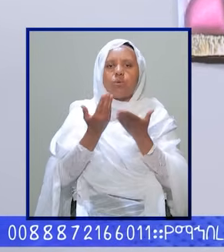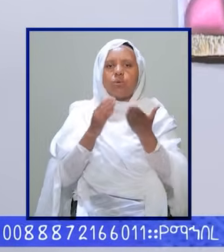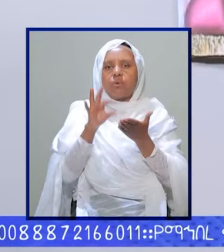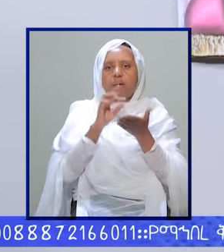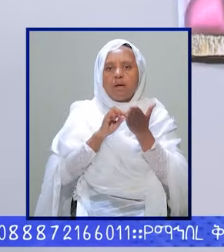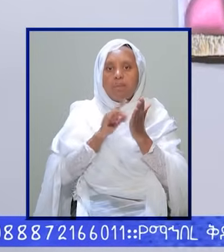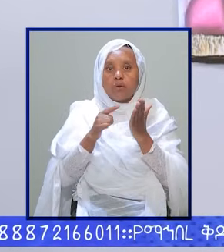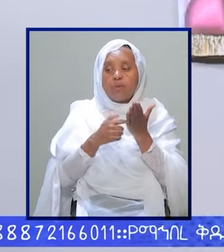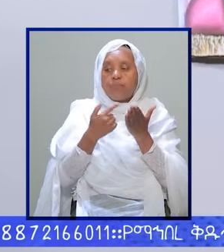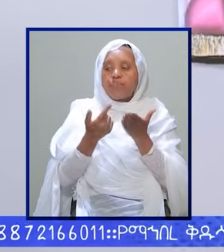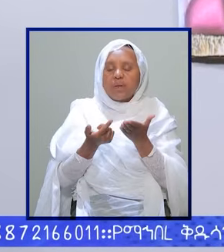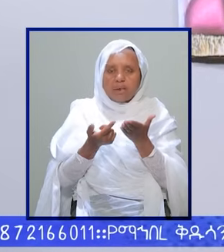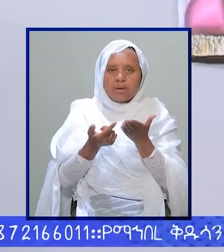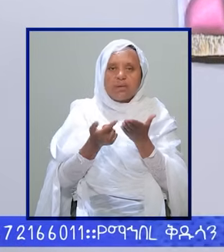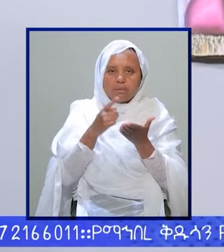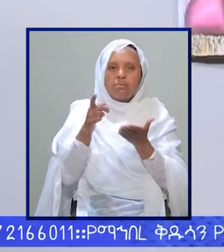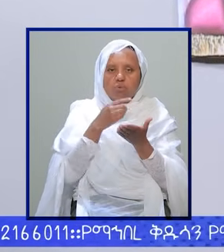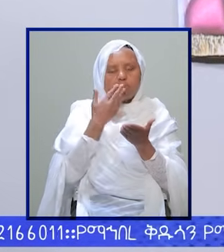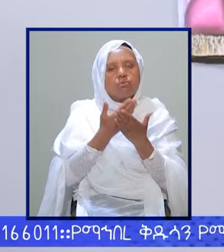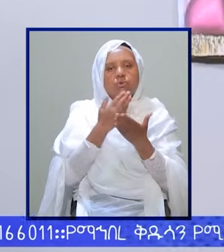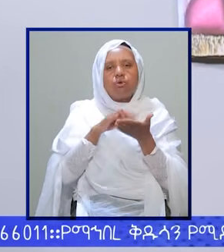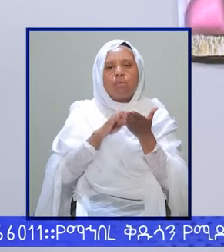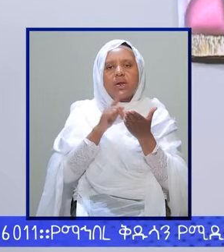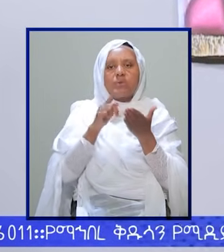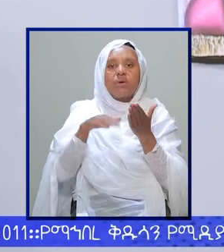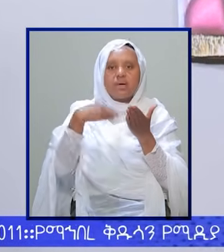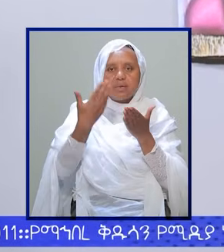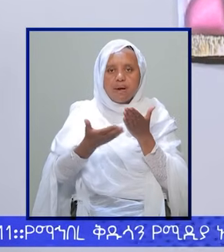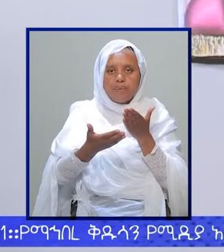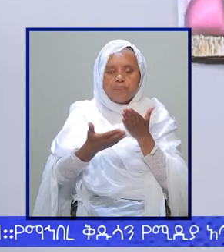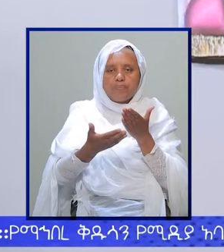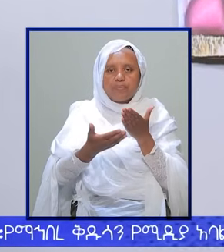ያገኛል እንደዚህ ቢሆን ጥሩ ነው ማለት ነው ከዛ